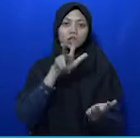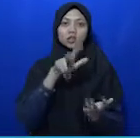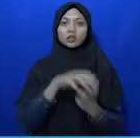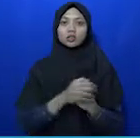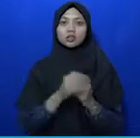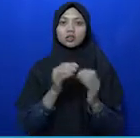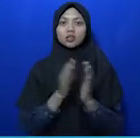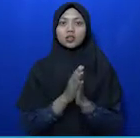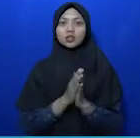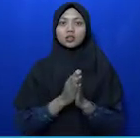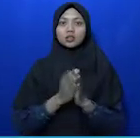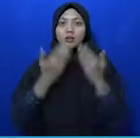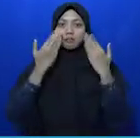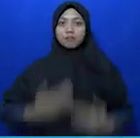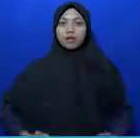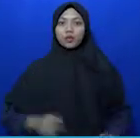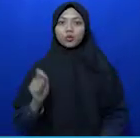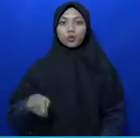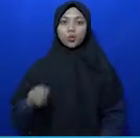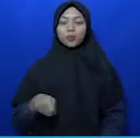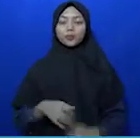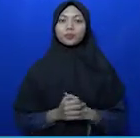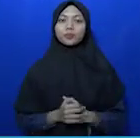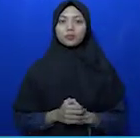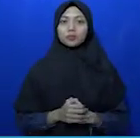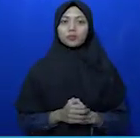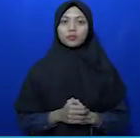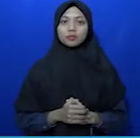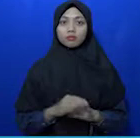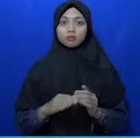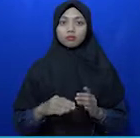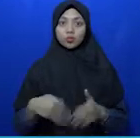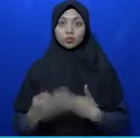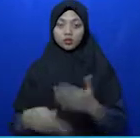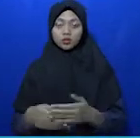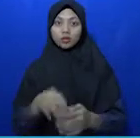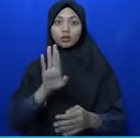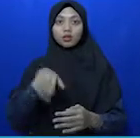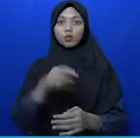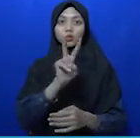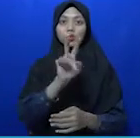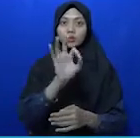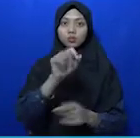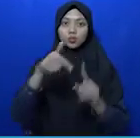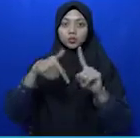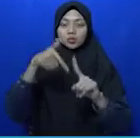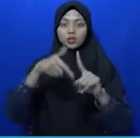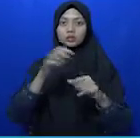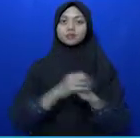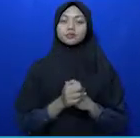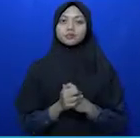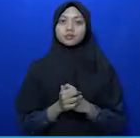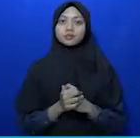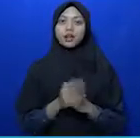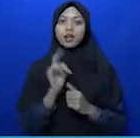terhadap pembayaran pegawai. Nah, di tahun 2017 ini memang kita